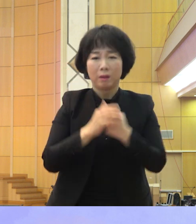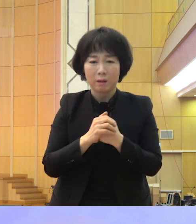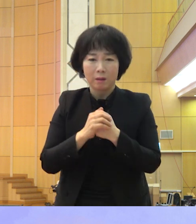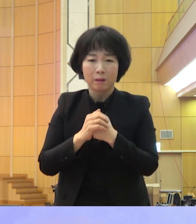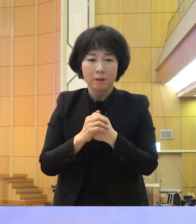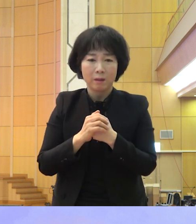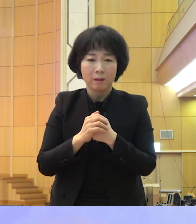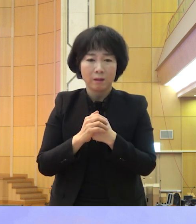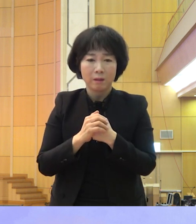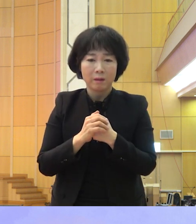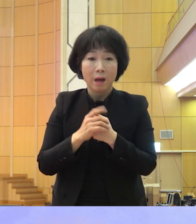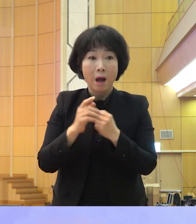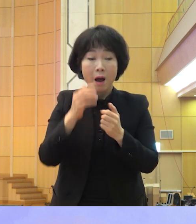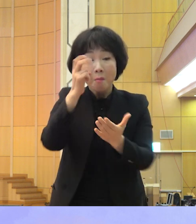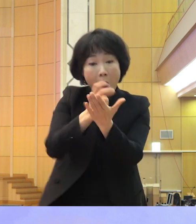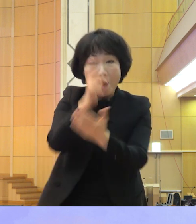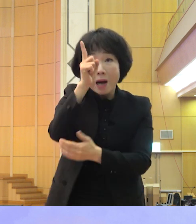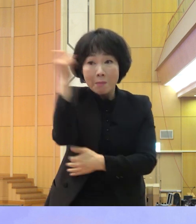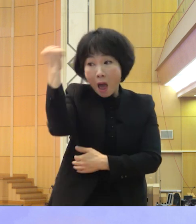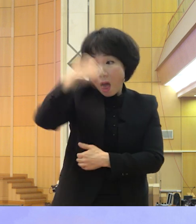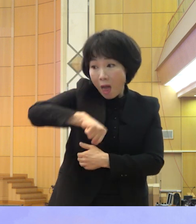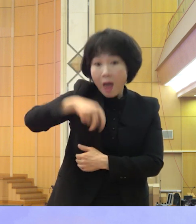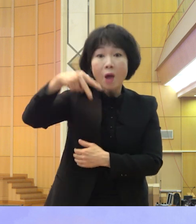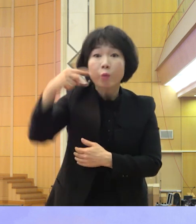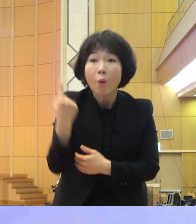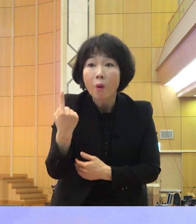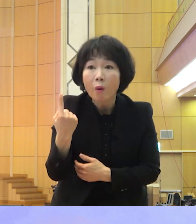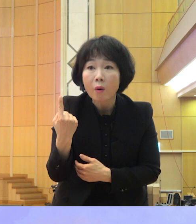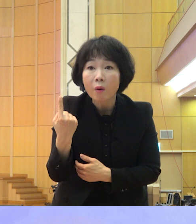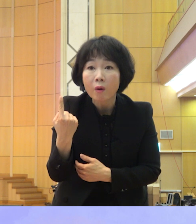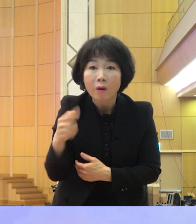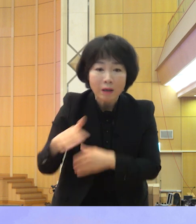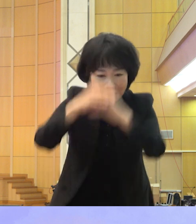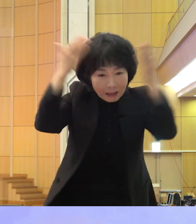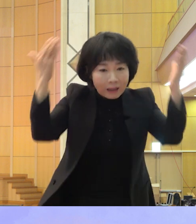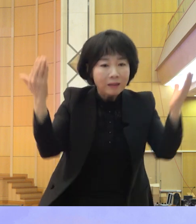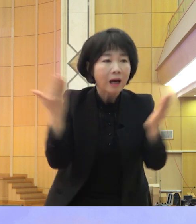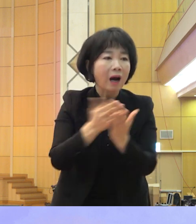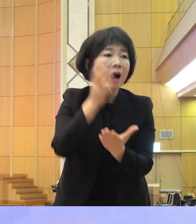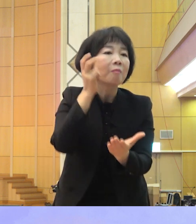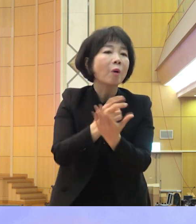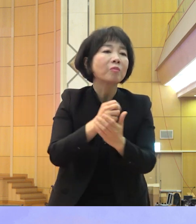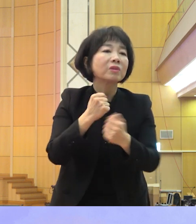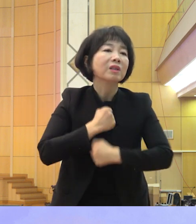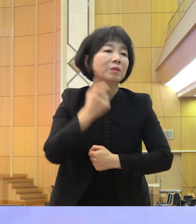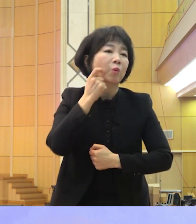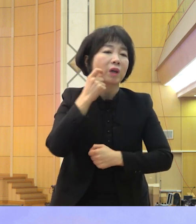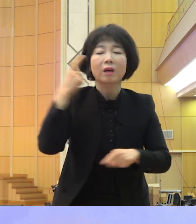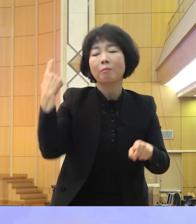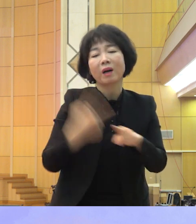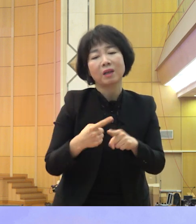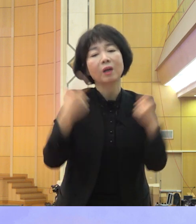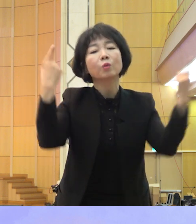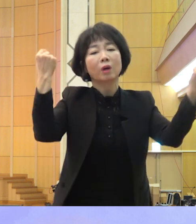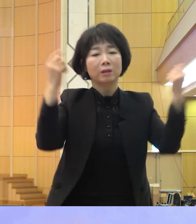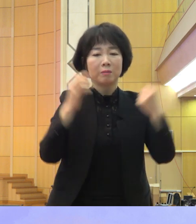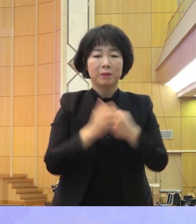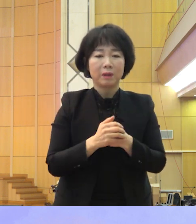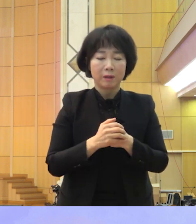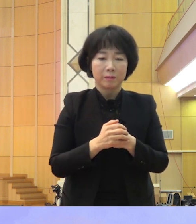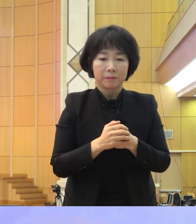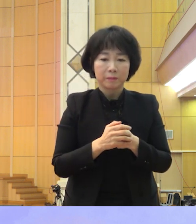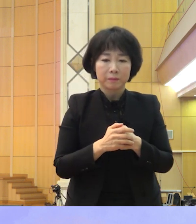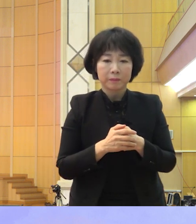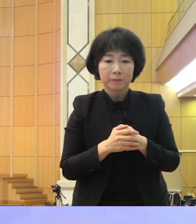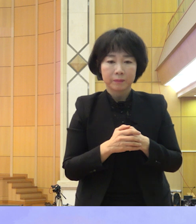하나만 범해도, 하나만 어겨도, 하나만 지키지 못해도, 다 지키다가